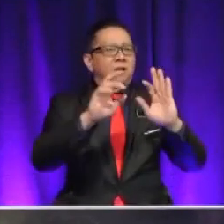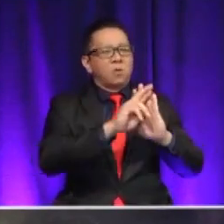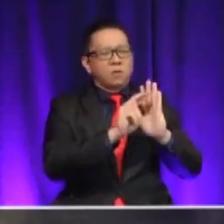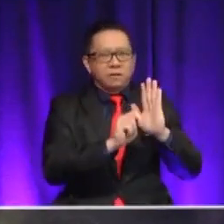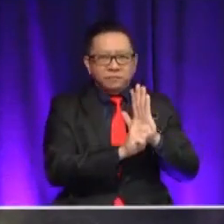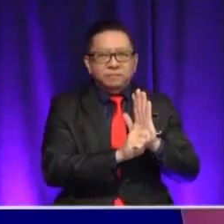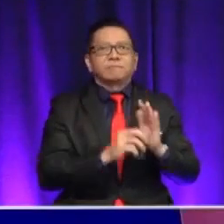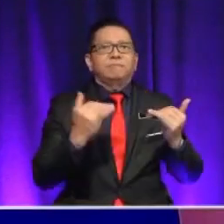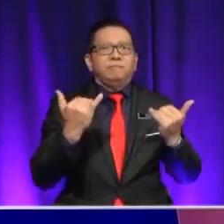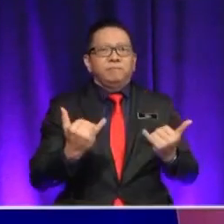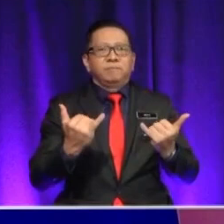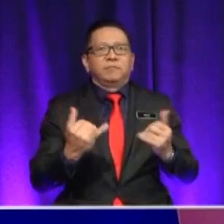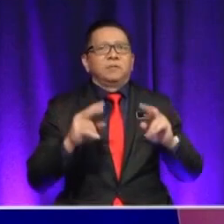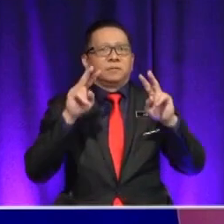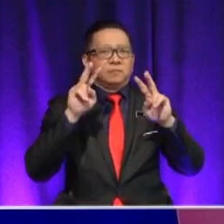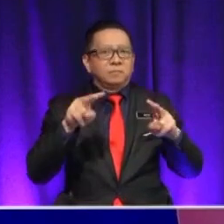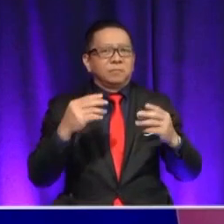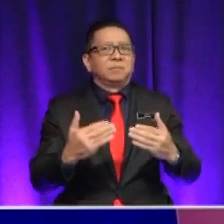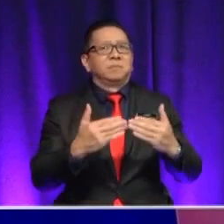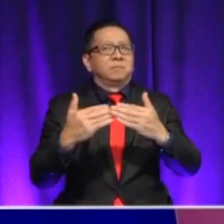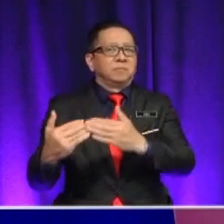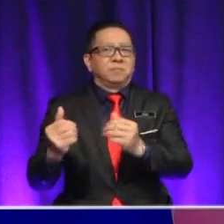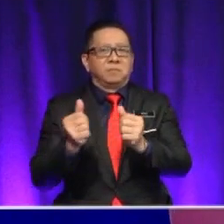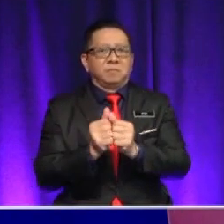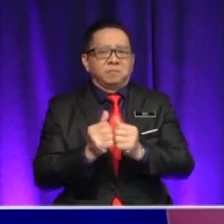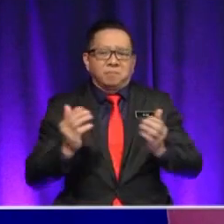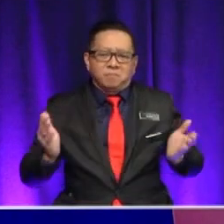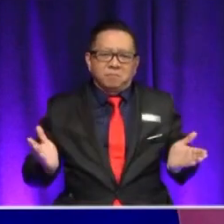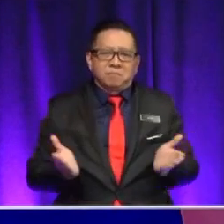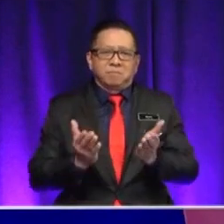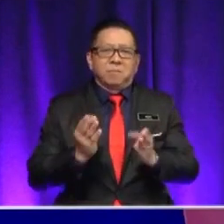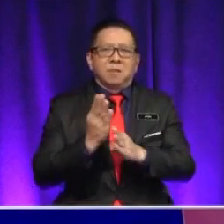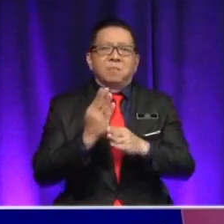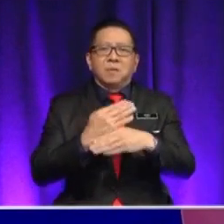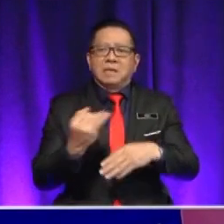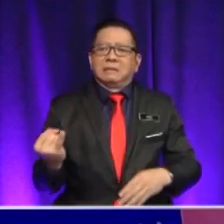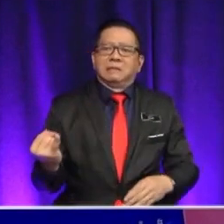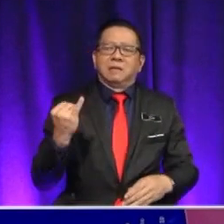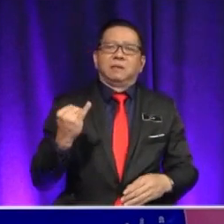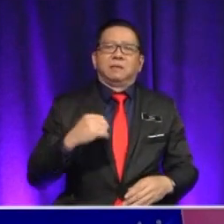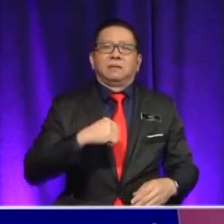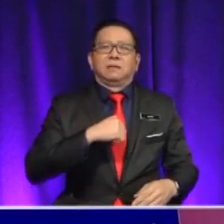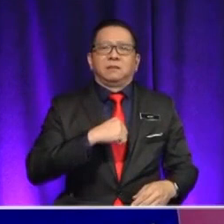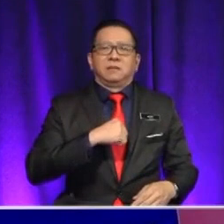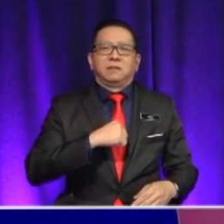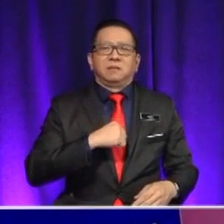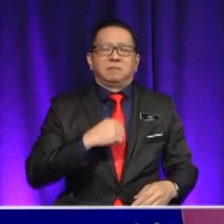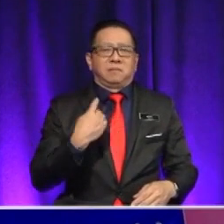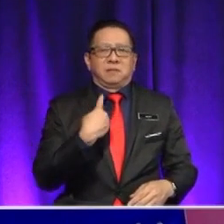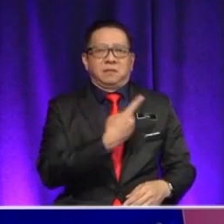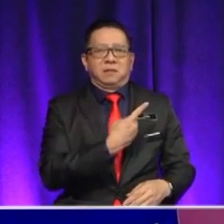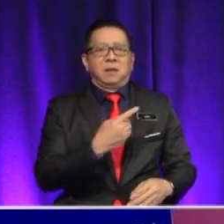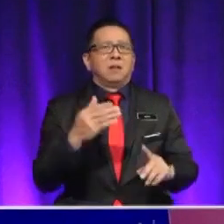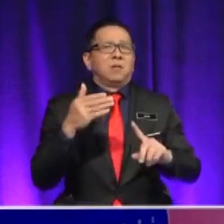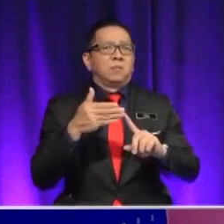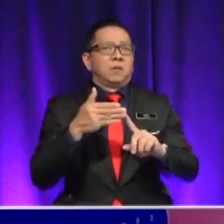negara. Jadi sekarang kita nak lihat bagaimana rukun negara ini boleh membentuk jati diri kepada kita ataupun